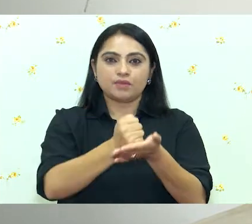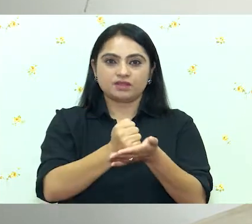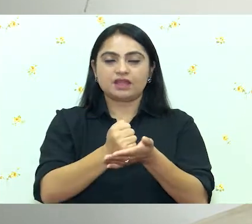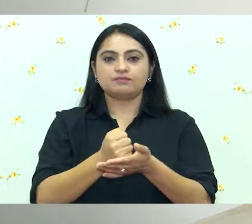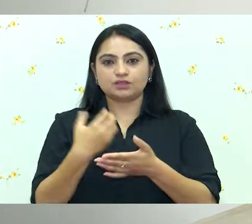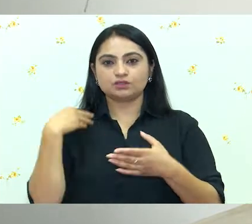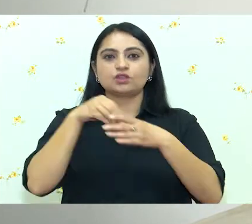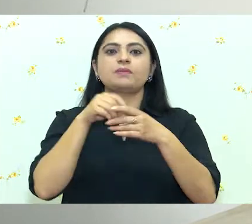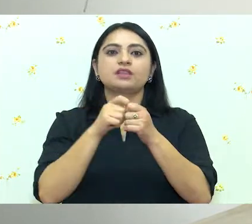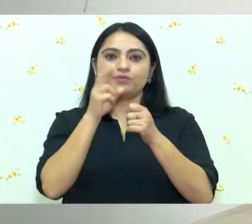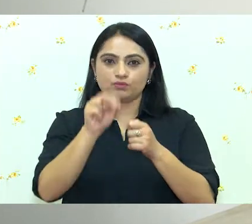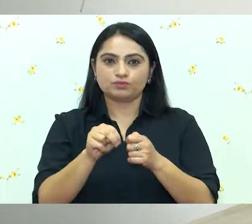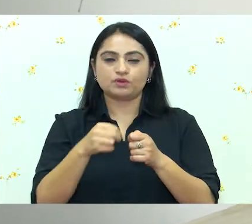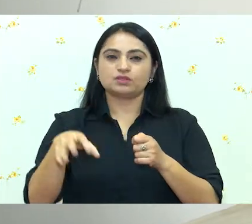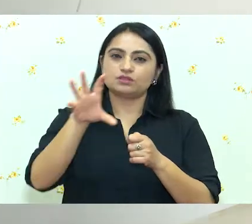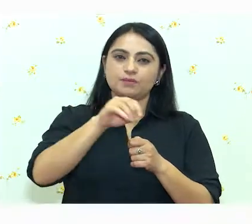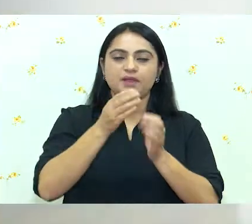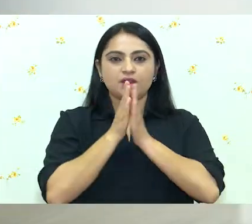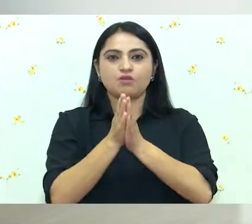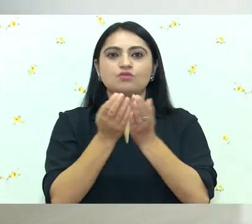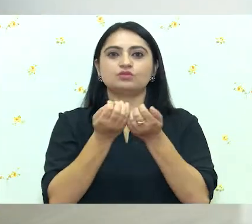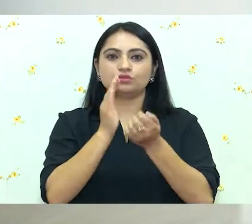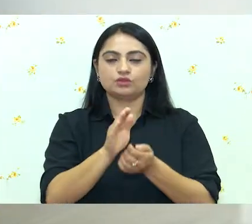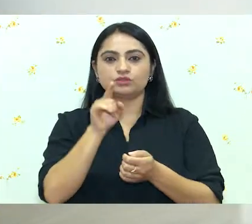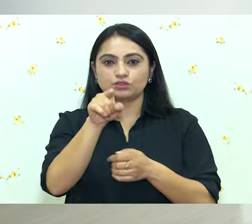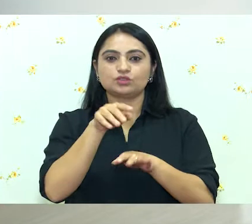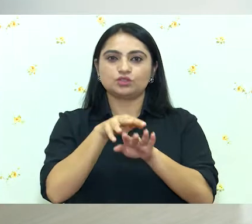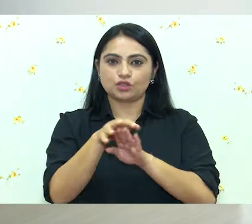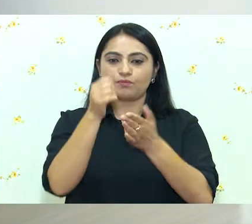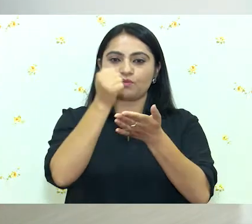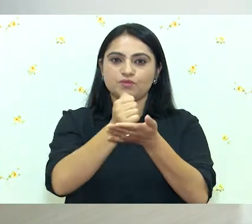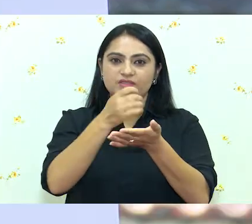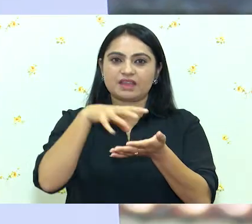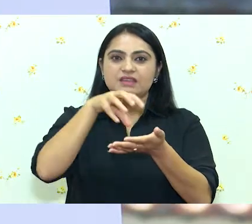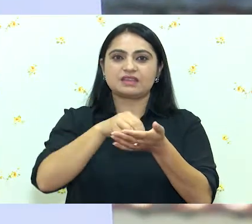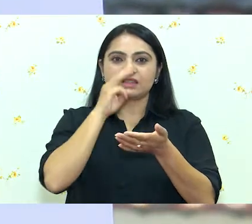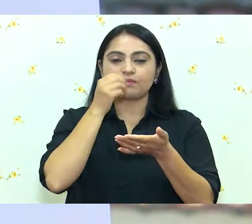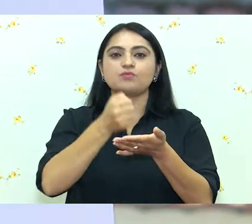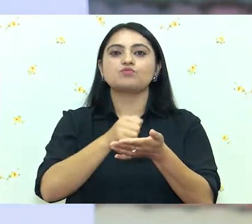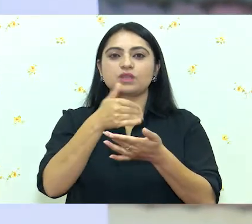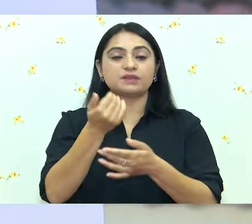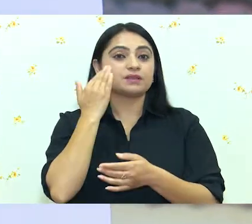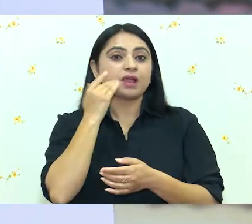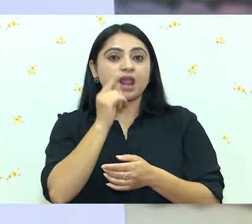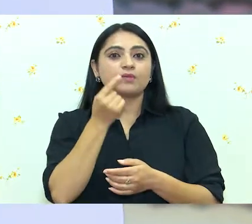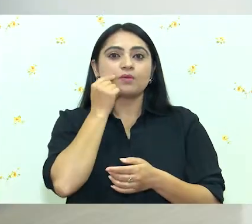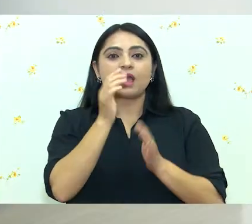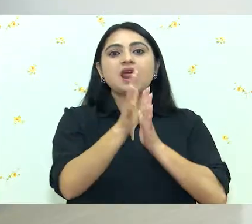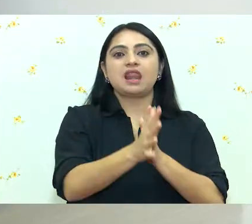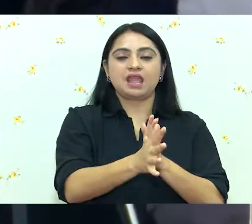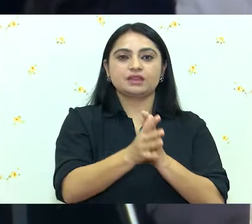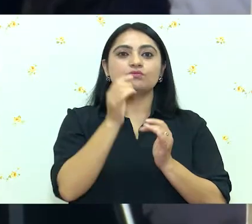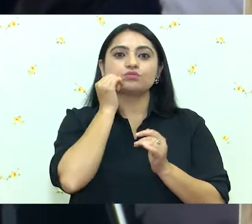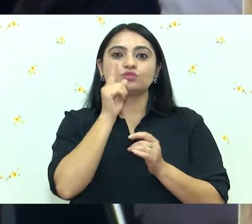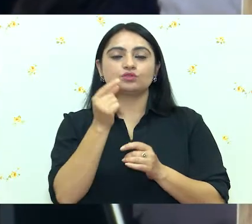लागि निर्वाचन आयोग हामी हार्दिक आग्रह गर्दछौँ। यहाँहरू मतदान केन्द्रमा पुगिसकेपछि महिला भए महिलाको लाइन र पुरुष भए